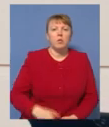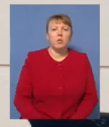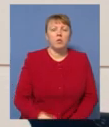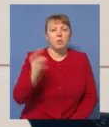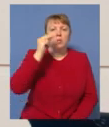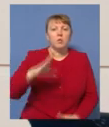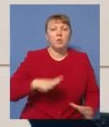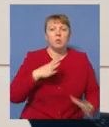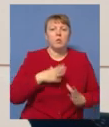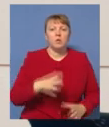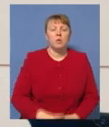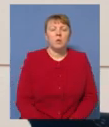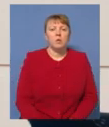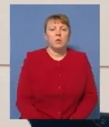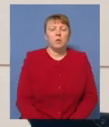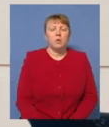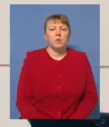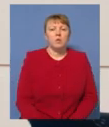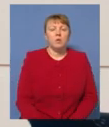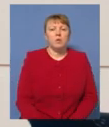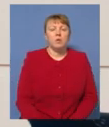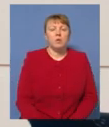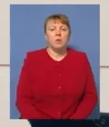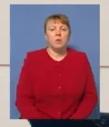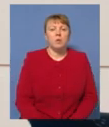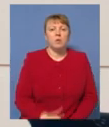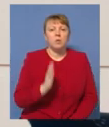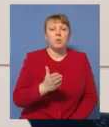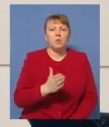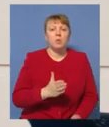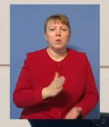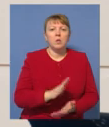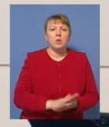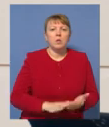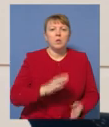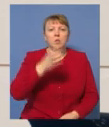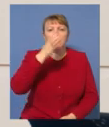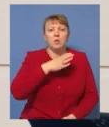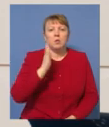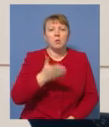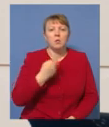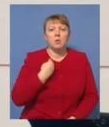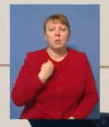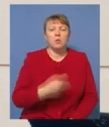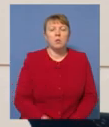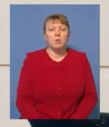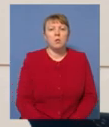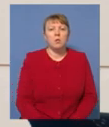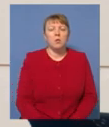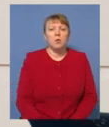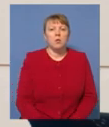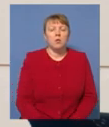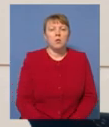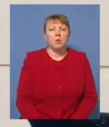проходят стажировку. В последующем они будут претендентами на эту должность. Угу.